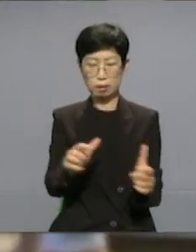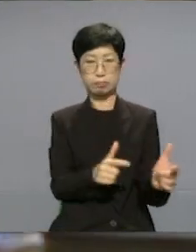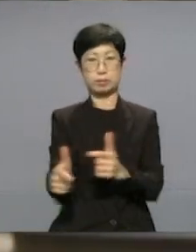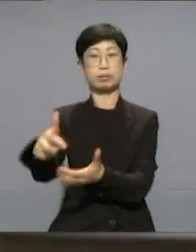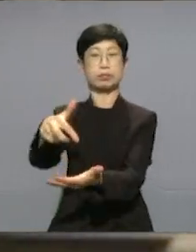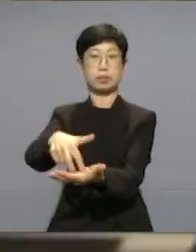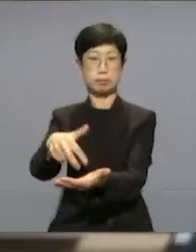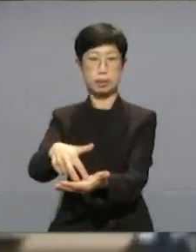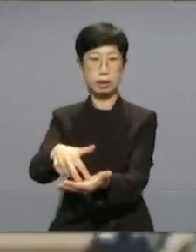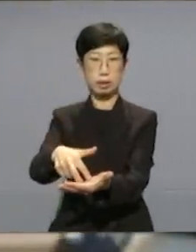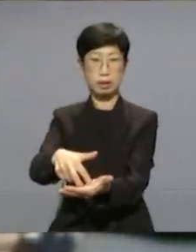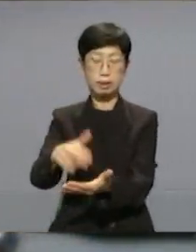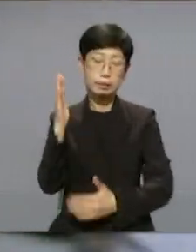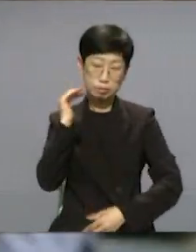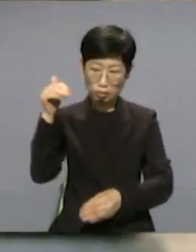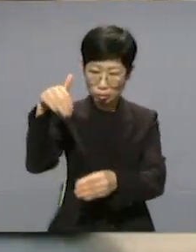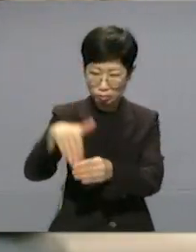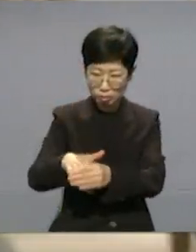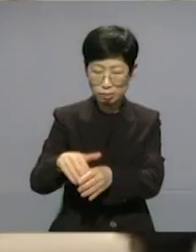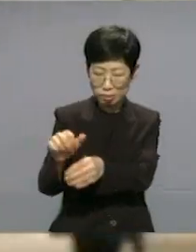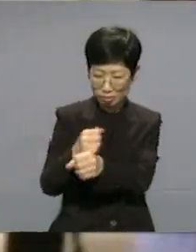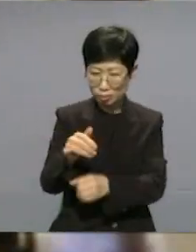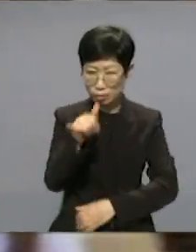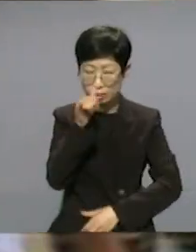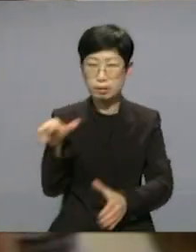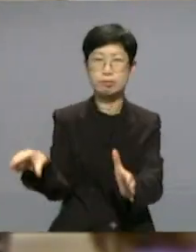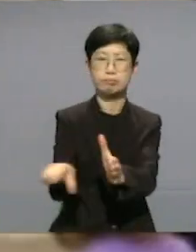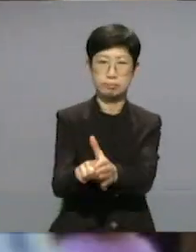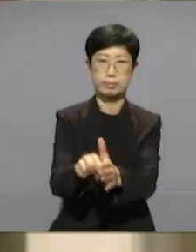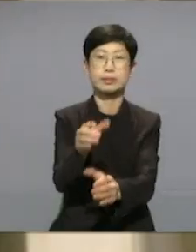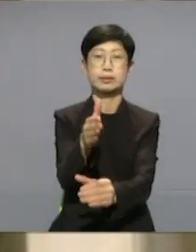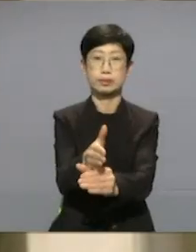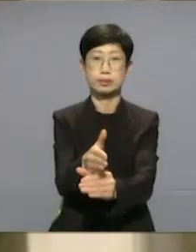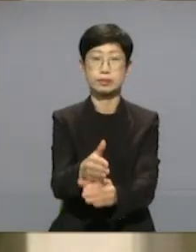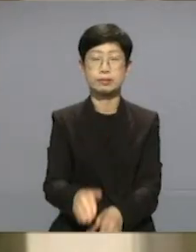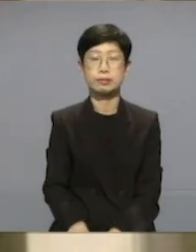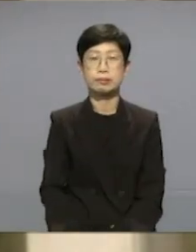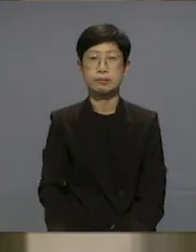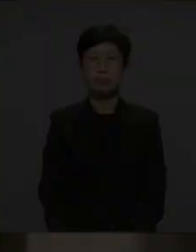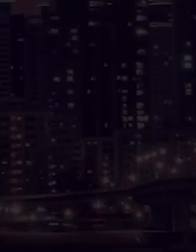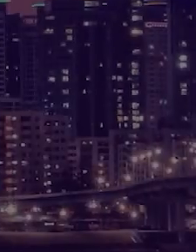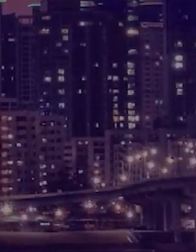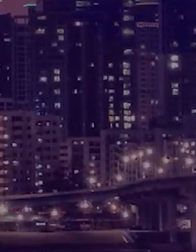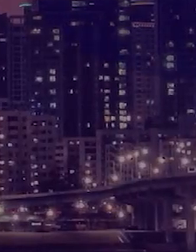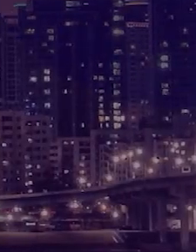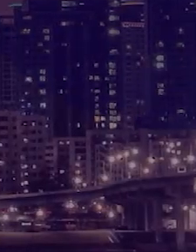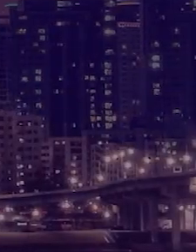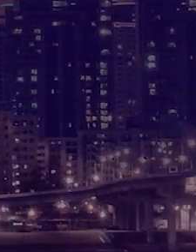사람이 대선 음모론을 신봉하고 있습니다. 월드뉴스 김준호입니다.